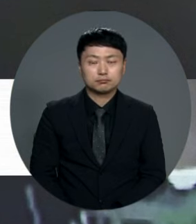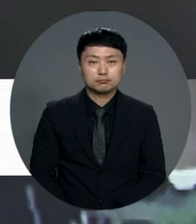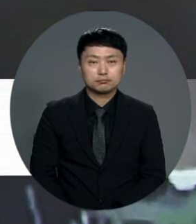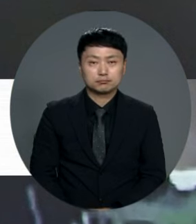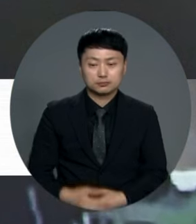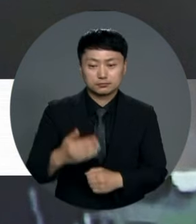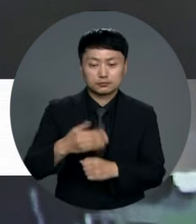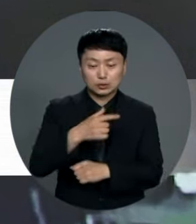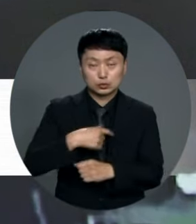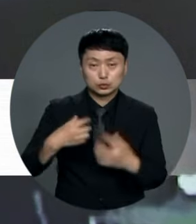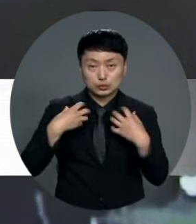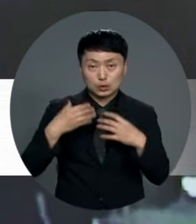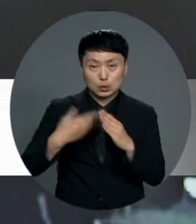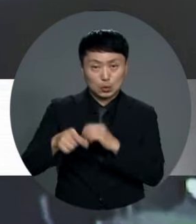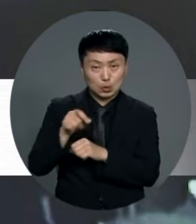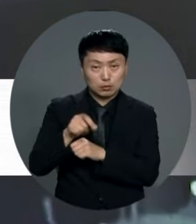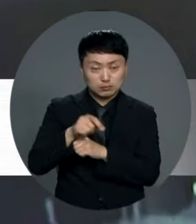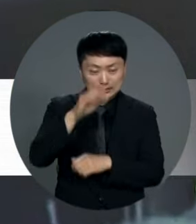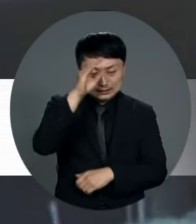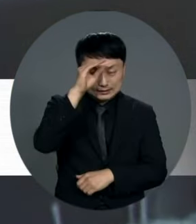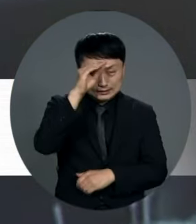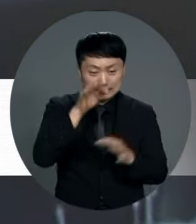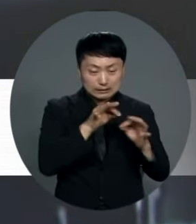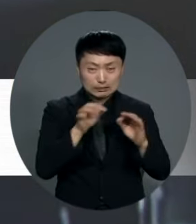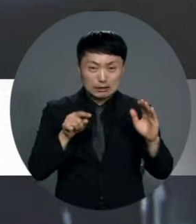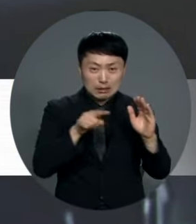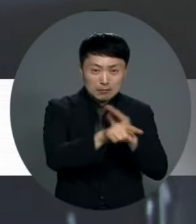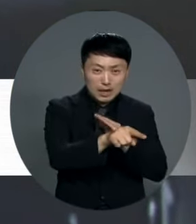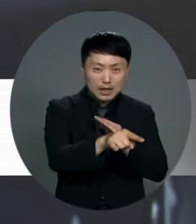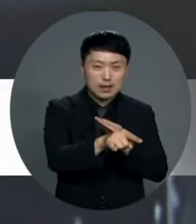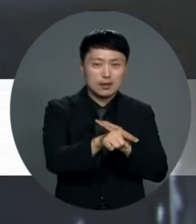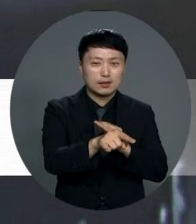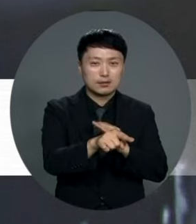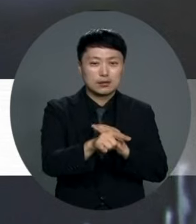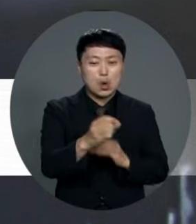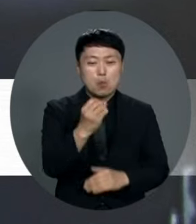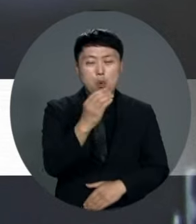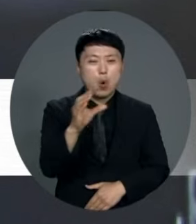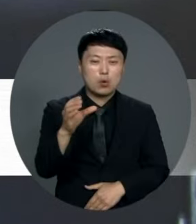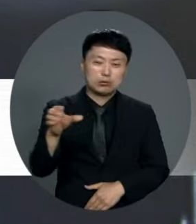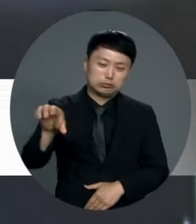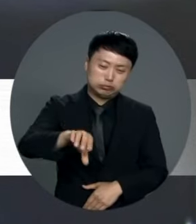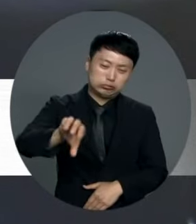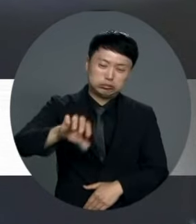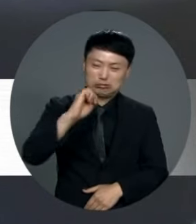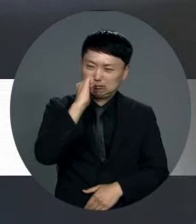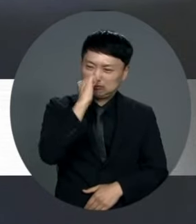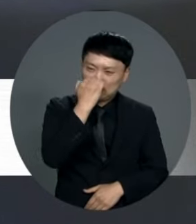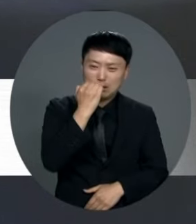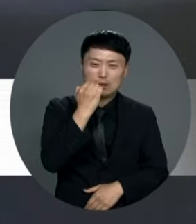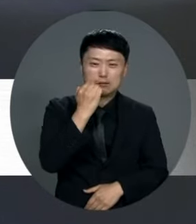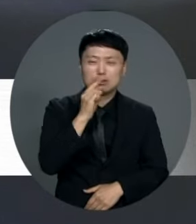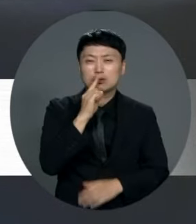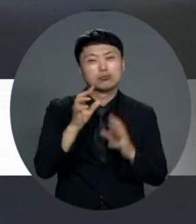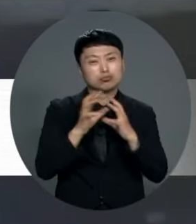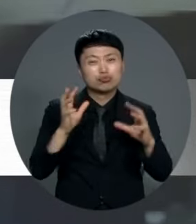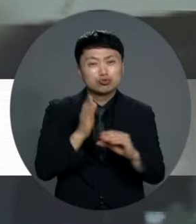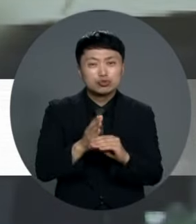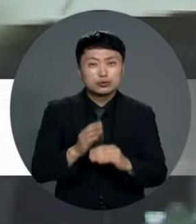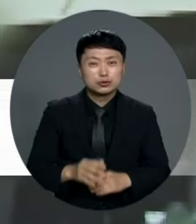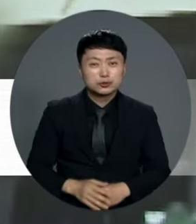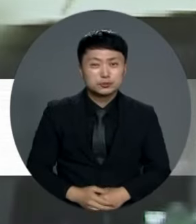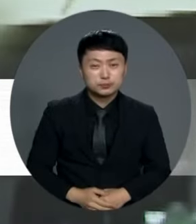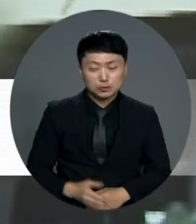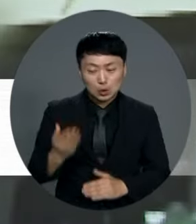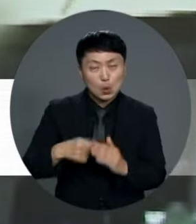대구의 한 구청 공무원이 치킨집에서 바닥에 일부러 맥주를 쏟고 갑질을 한 이유로 논란이 되고 있습니다. 함께